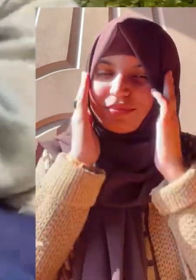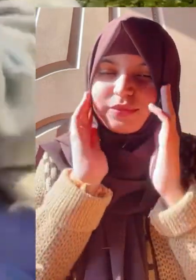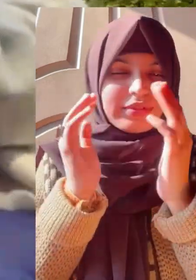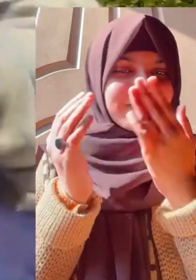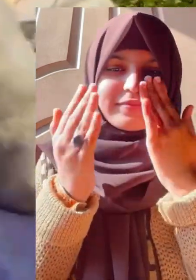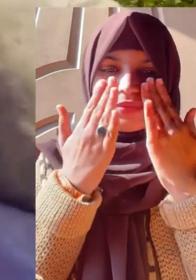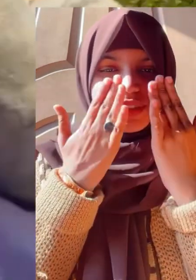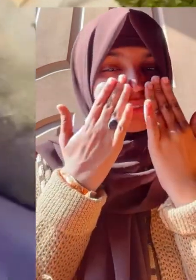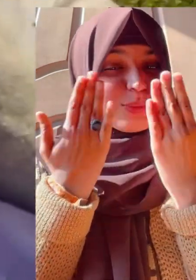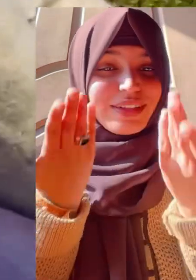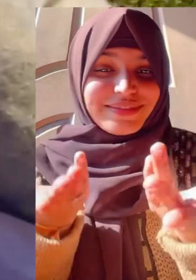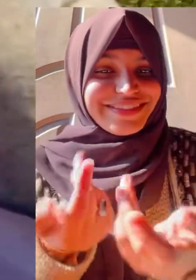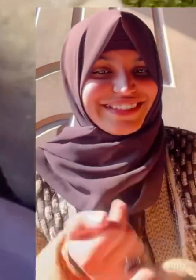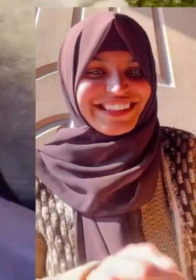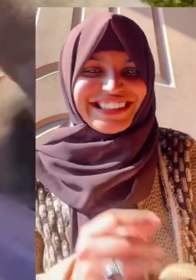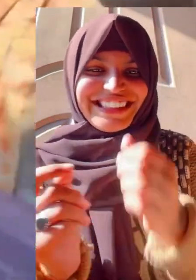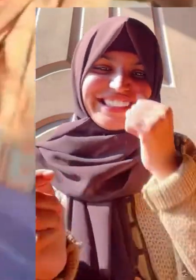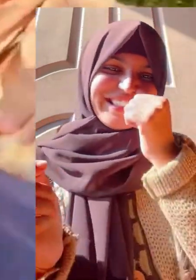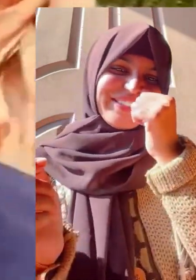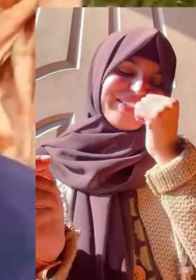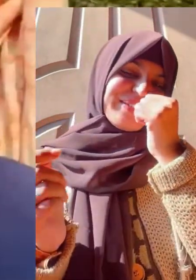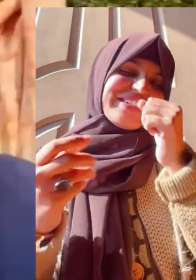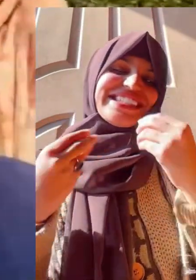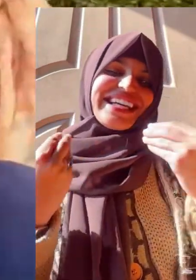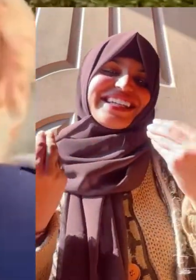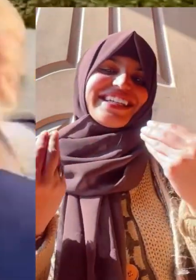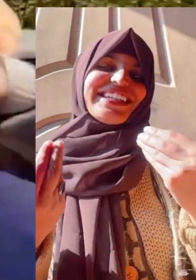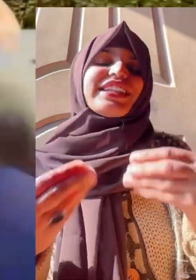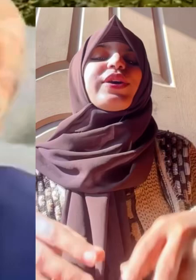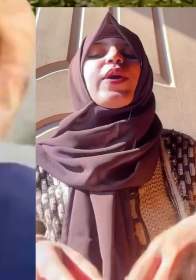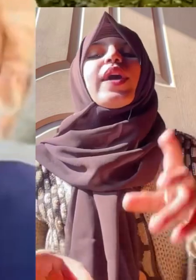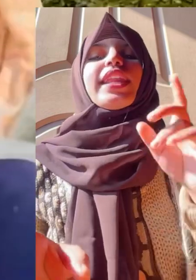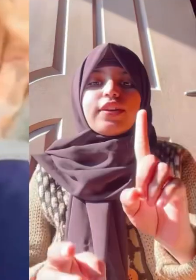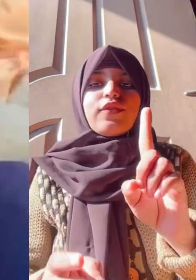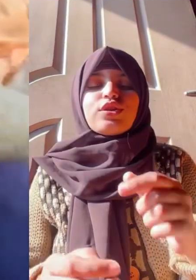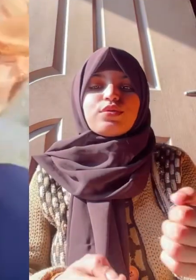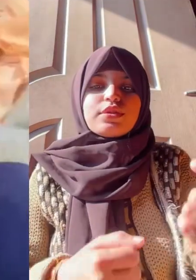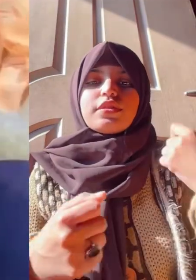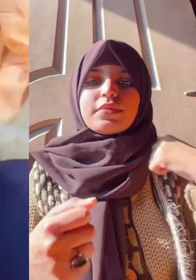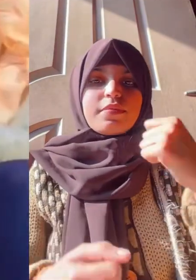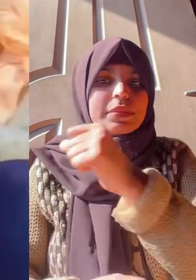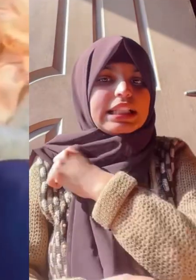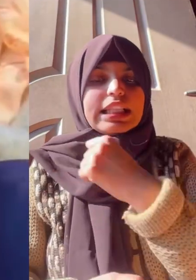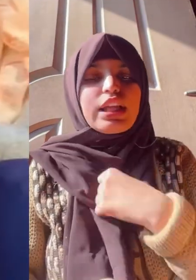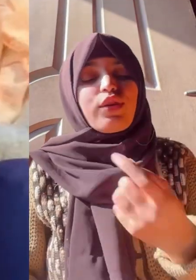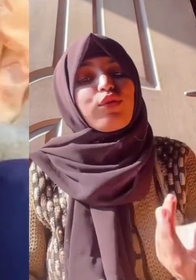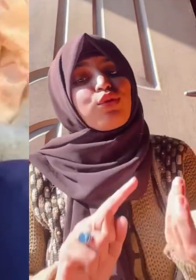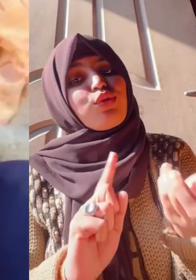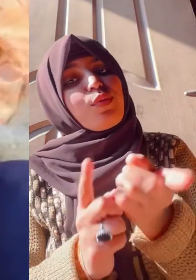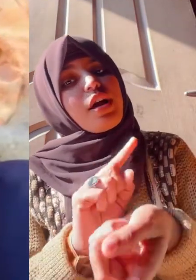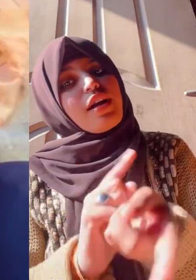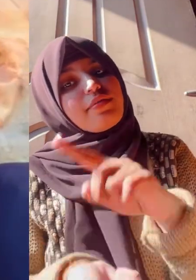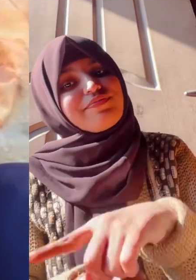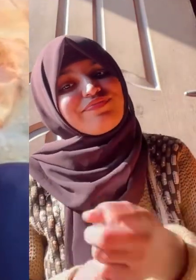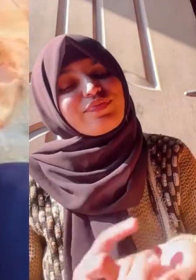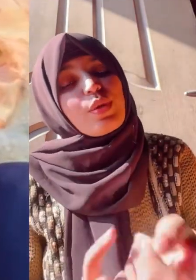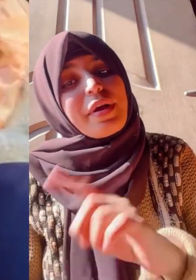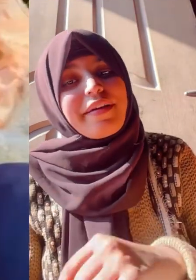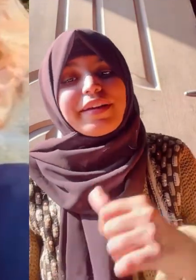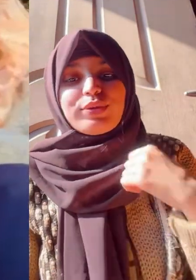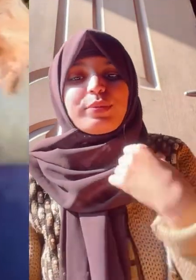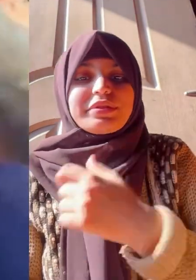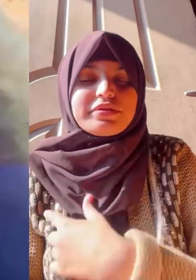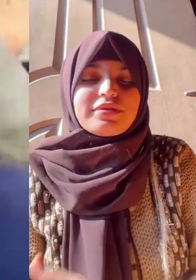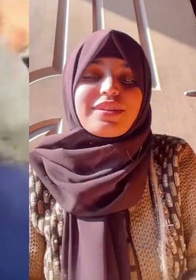बस जज्बाती नहीं होना, जज्बाती बड़ी जज्बाती। एक दफ़ा जो मुझे मिलता है ना फिर वो मुझे मिलना